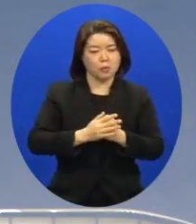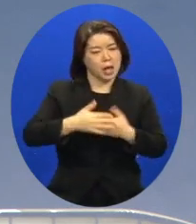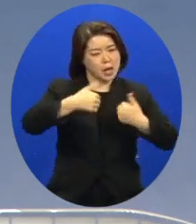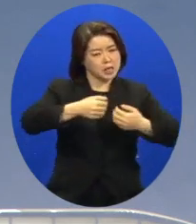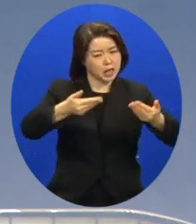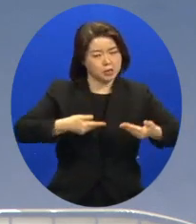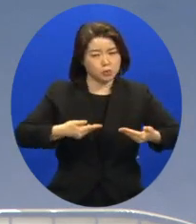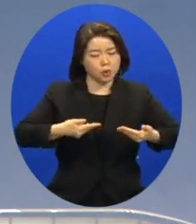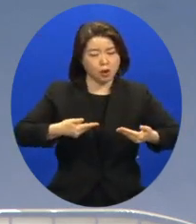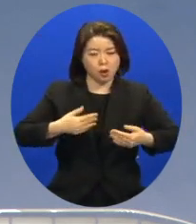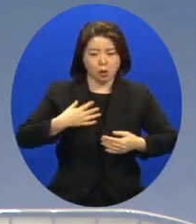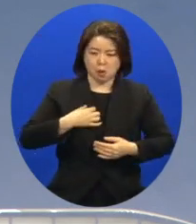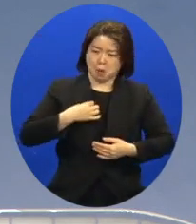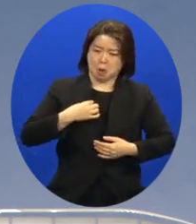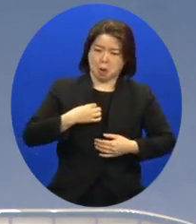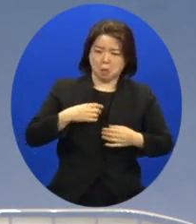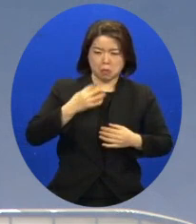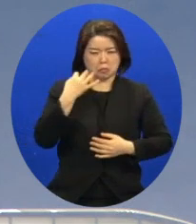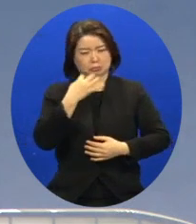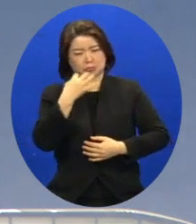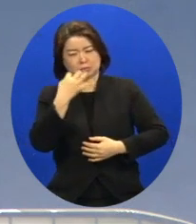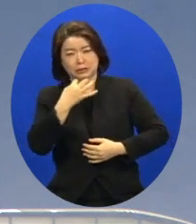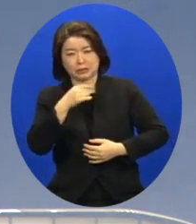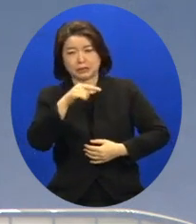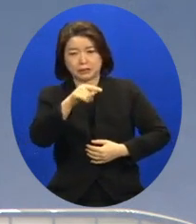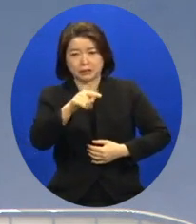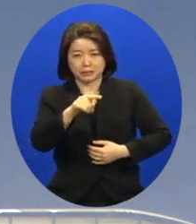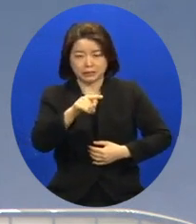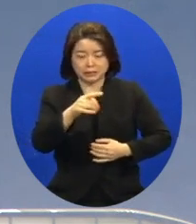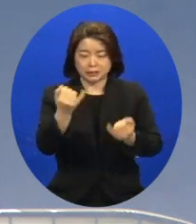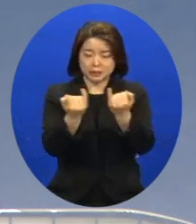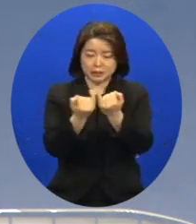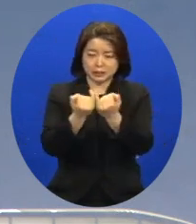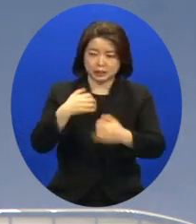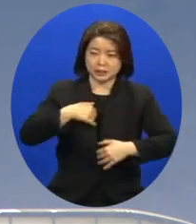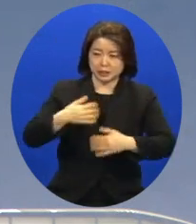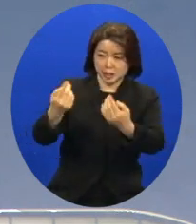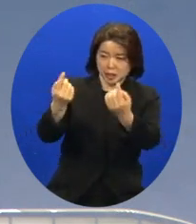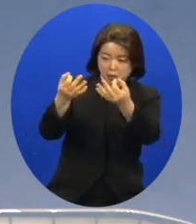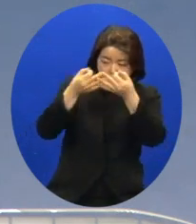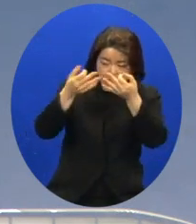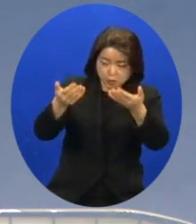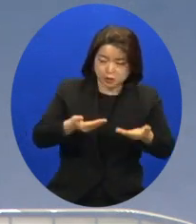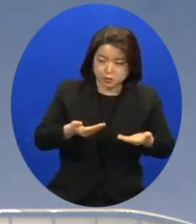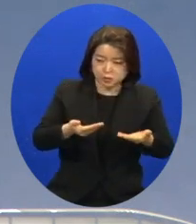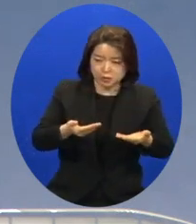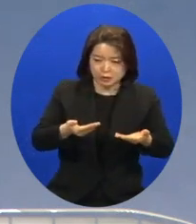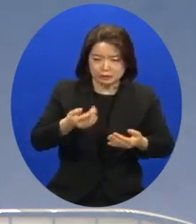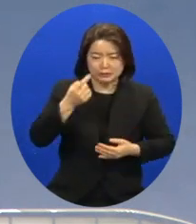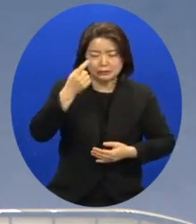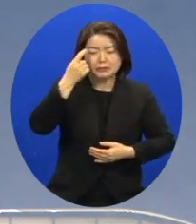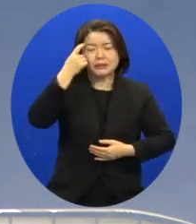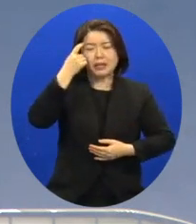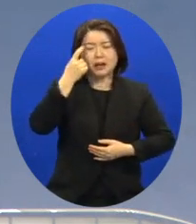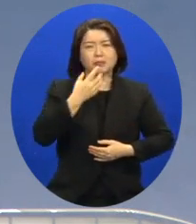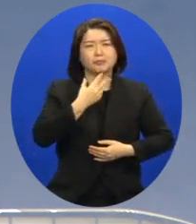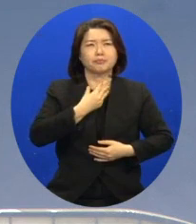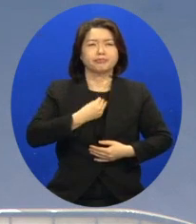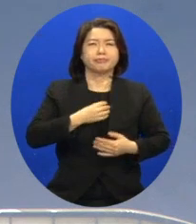않은 그들이 그렇게 했을 때 벌어질 광경을 생각하고선 침을 꿀떡 삼키지 않을 수